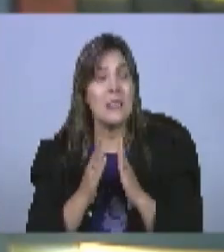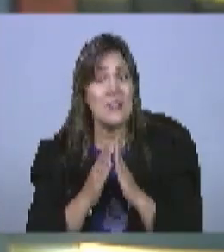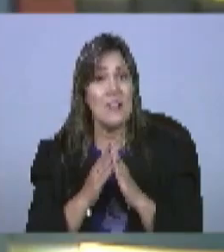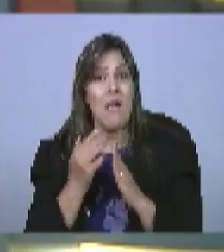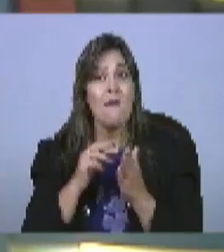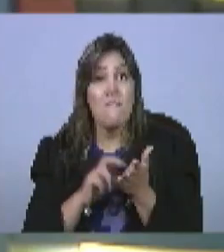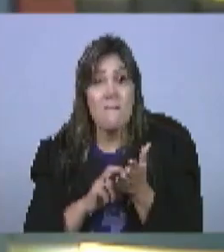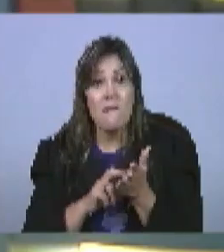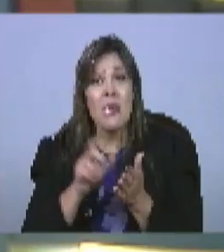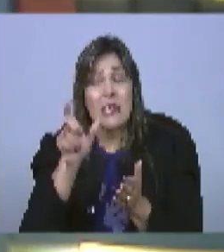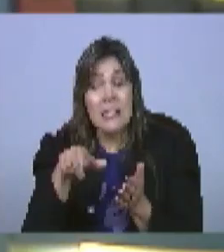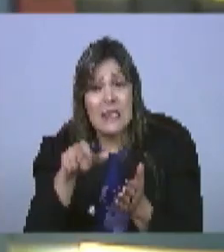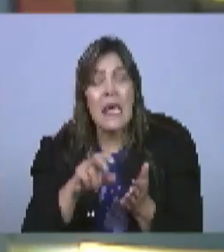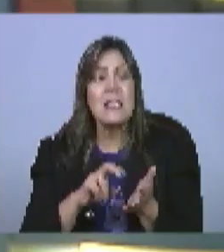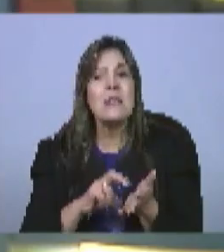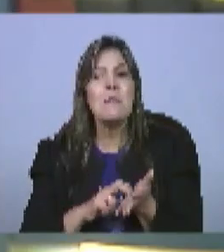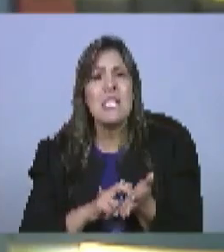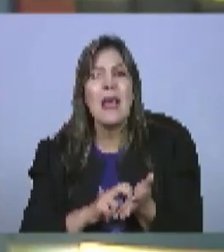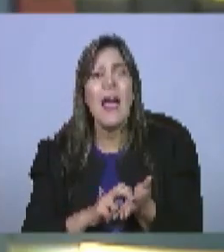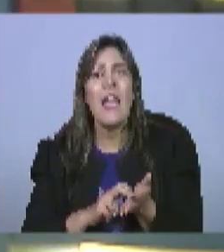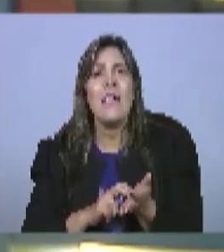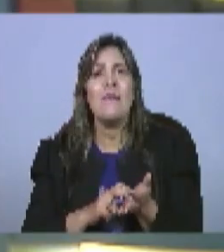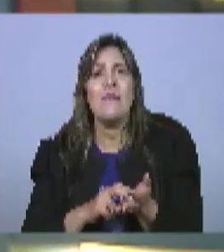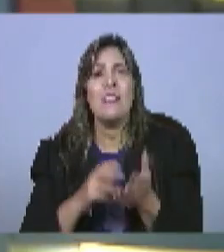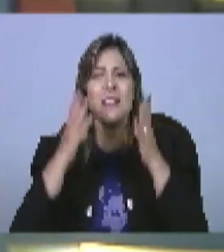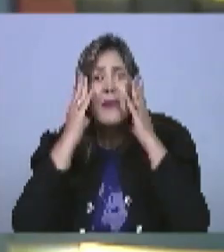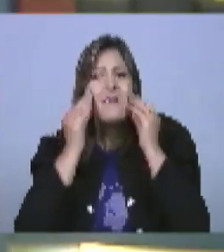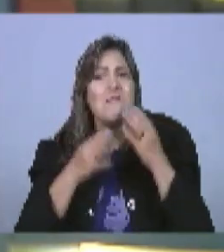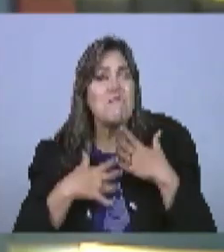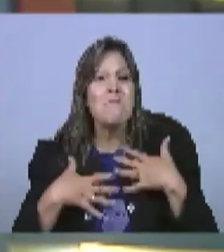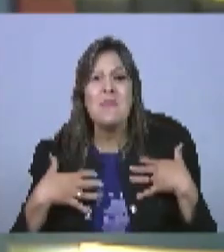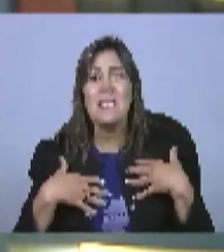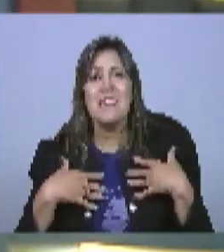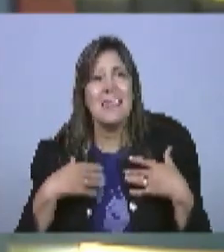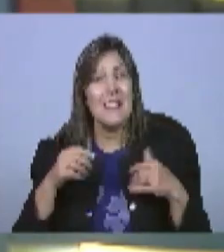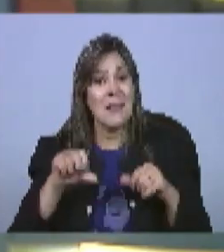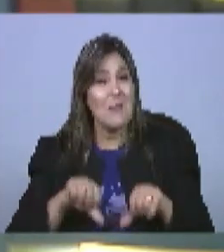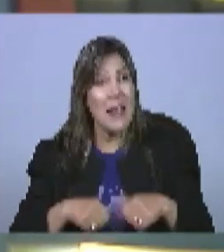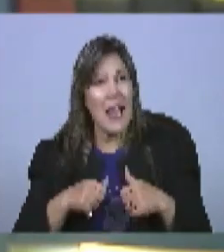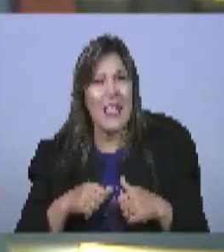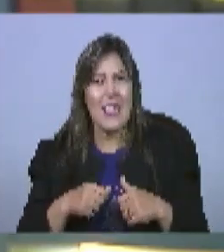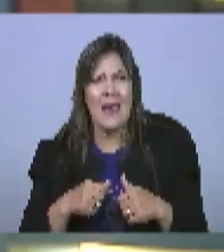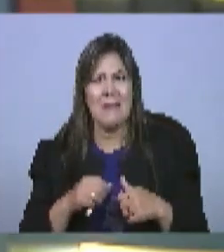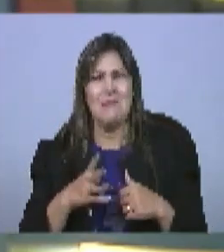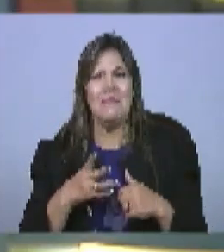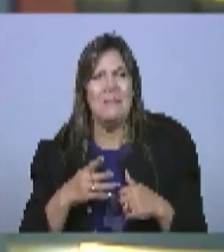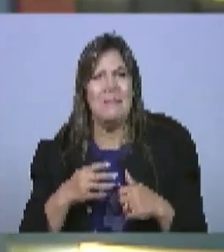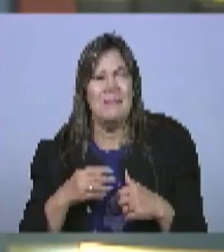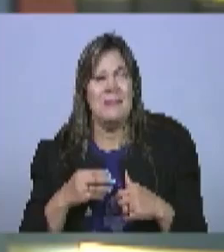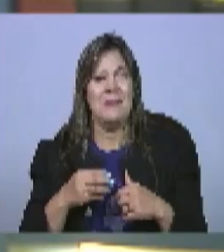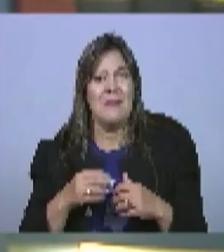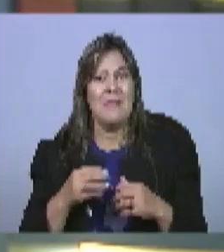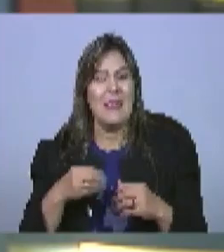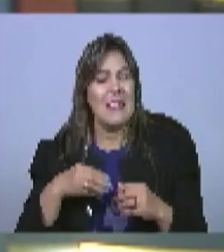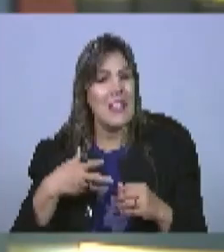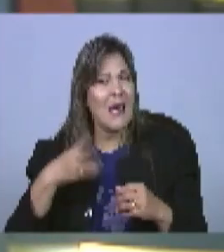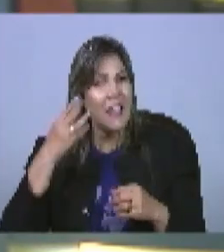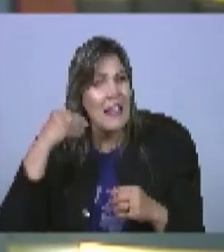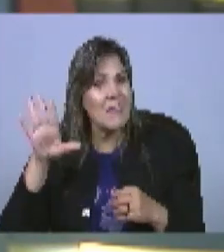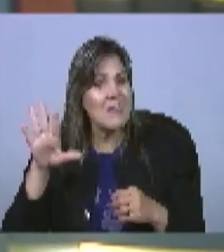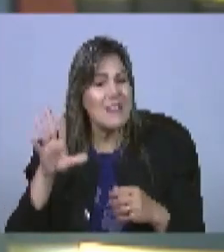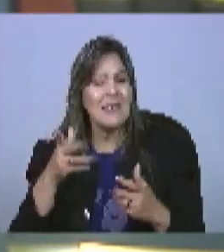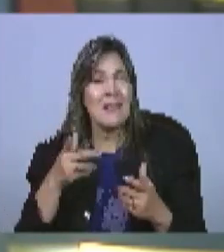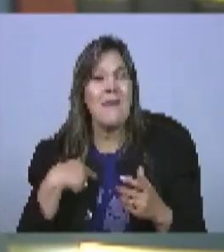في ناس بتخاف من الاستمتاع بالحياه عندها هواجس دايما ومخاوف ايه اللي هيحصل واللي راح واللي جه في ناس